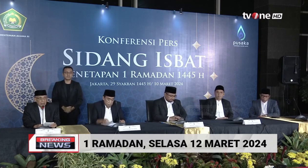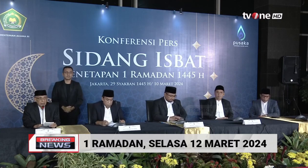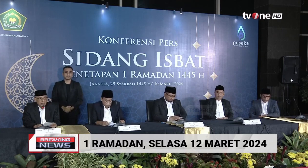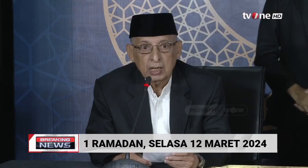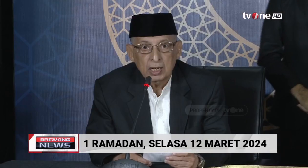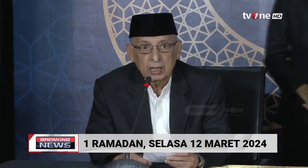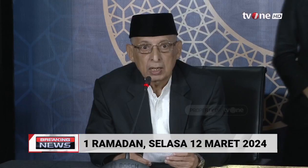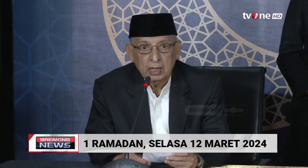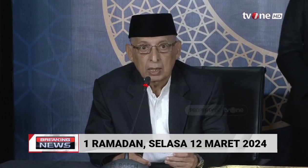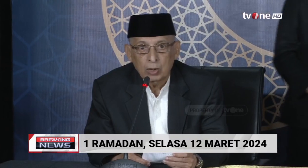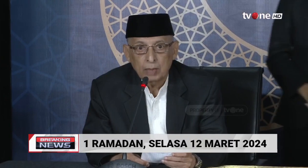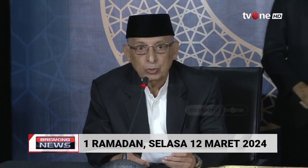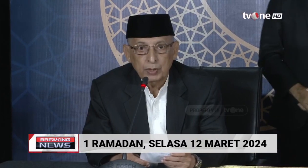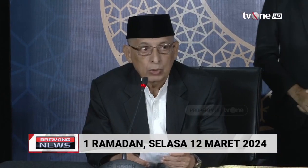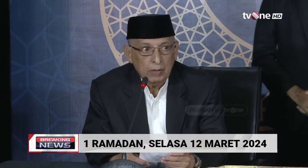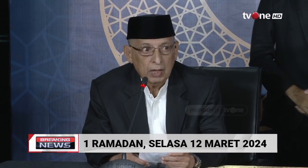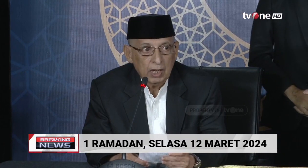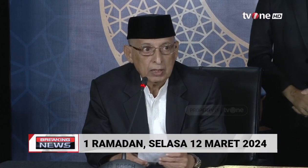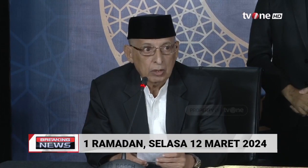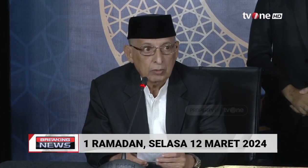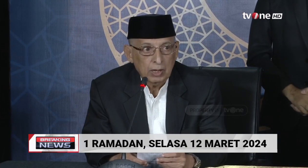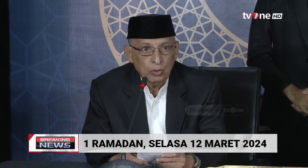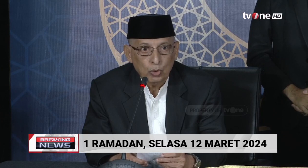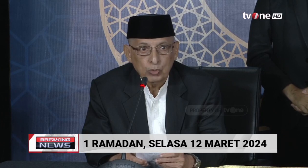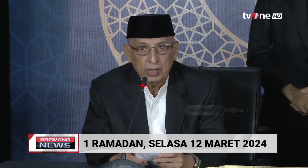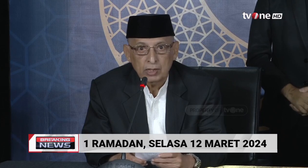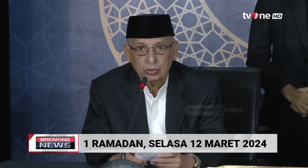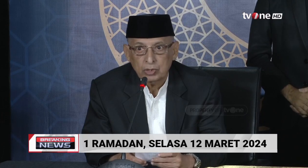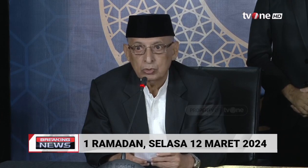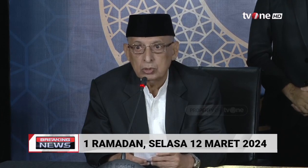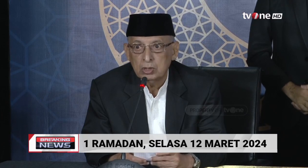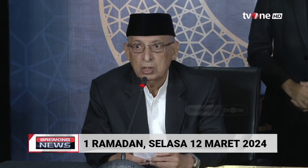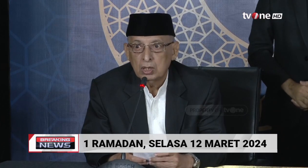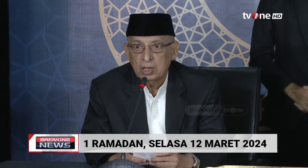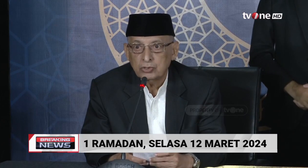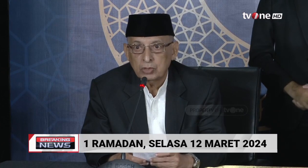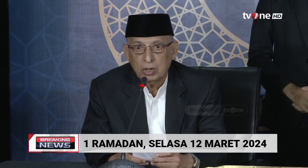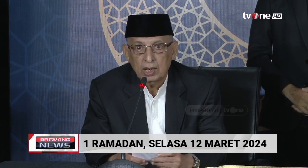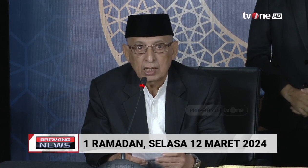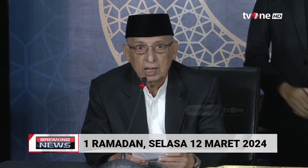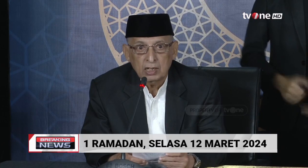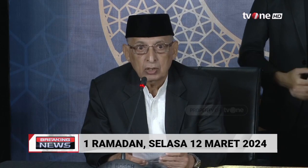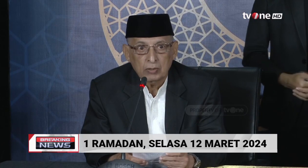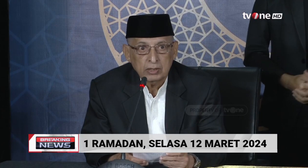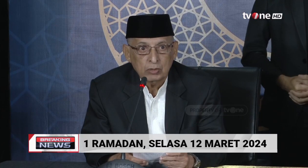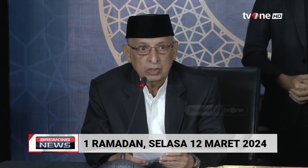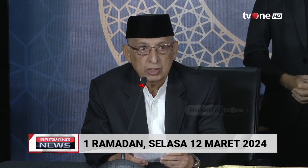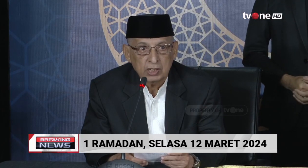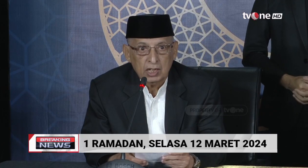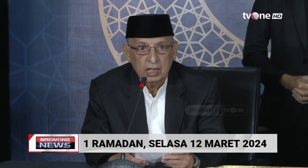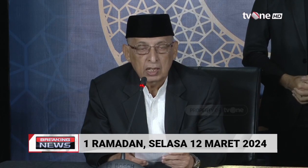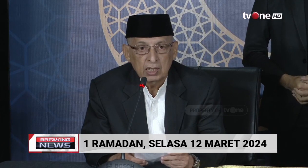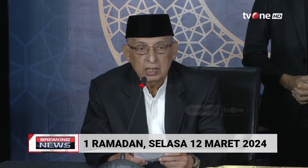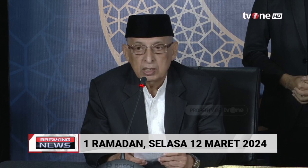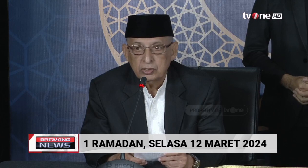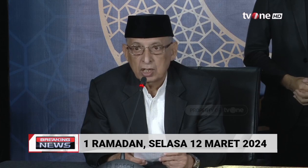Innal hamdalillah lahul hamdu fil ula wal akhirah wa lahul hukmu wa ilaihi turja'un. Asyhadu an la ilaha illallah wahdahu la syarika